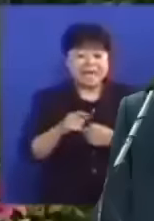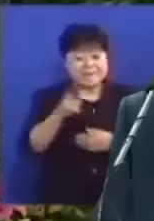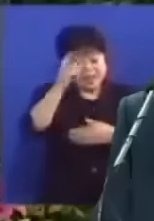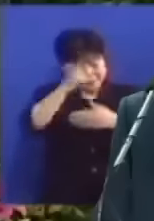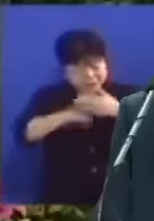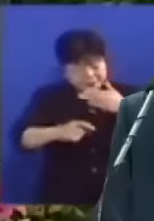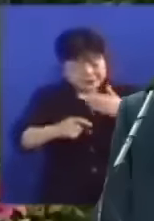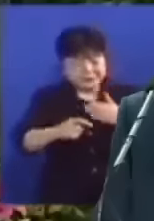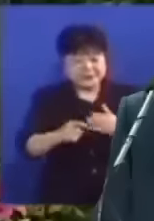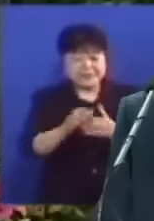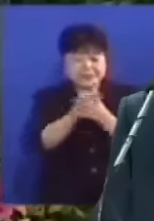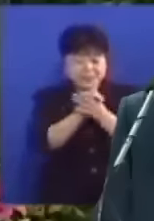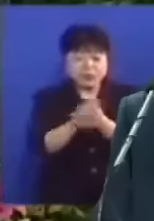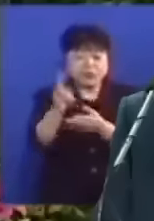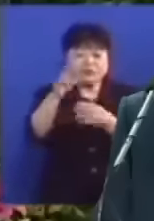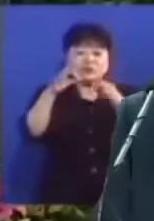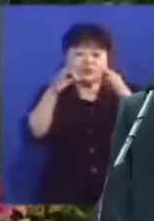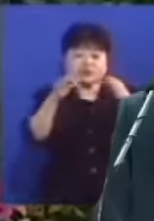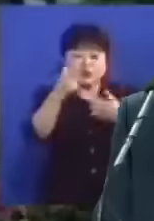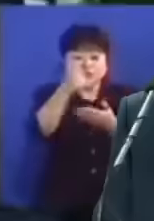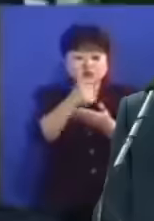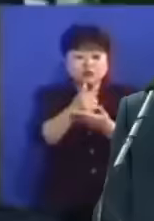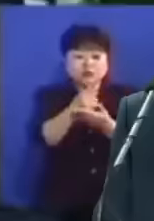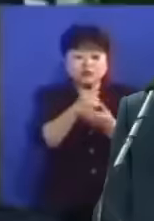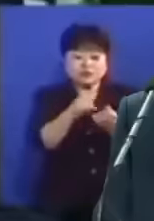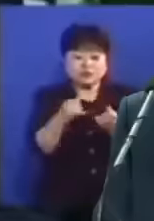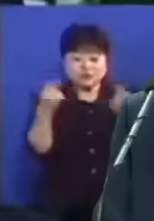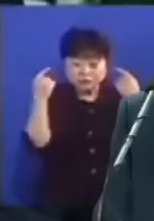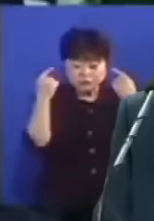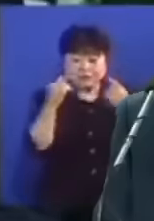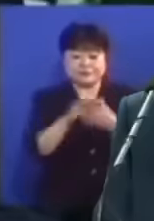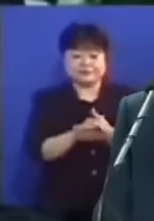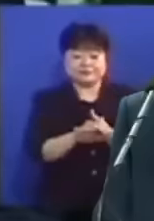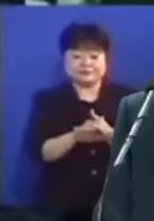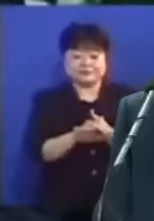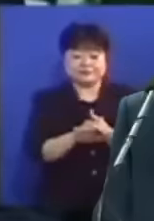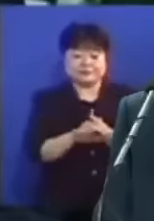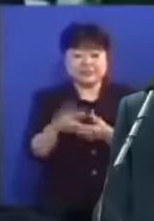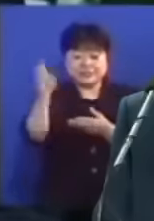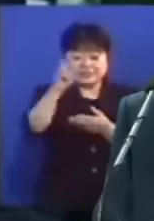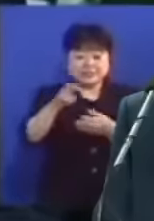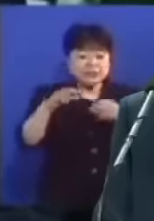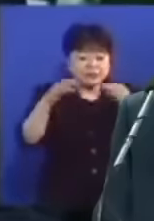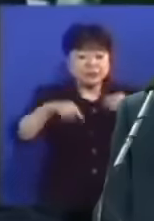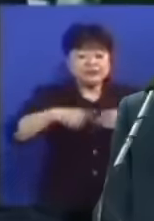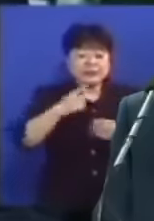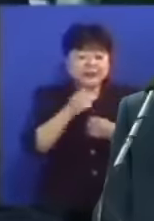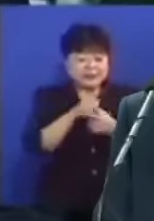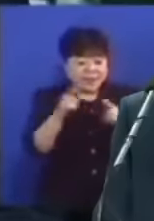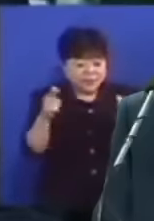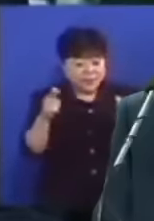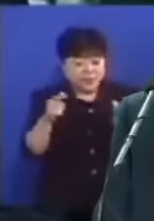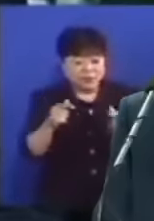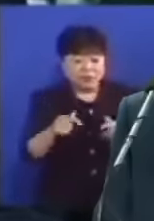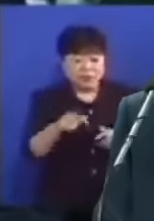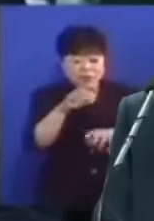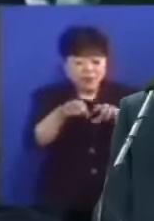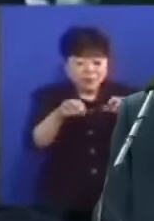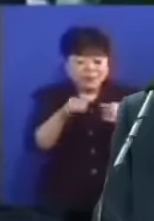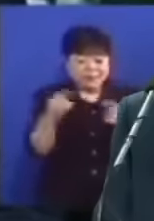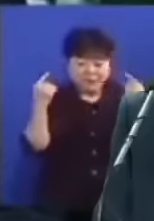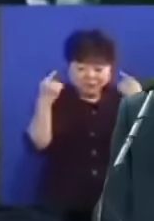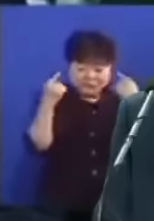찬송하며 죄수들이 듣더라. 찬미를 하면 자기만 위로받는 것이 아니라 주변에